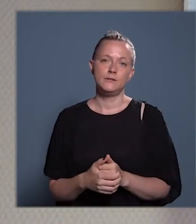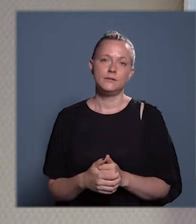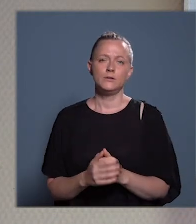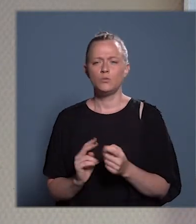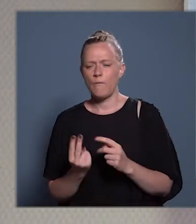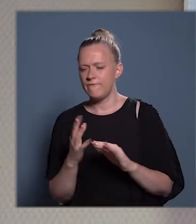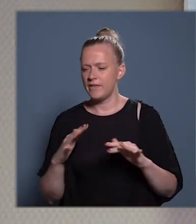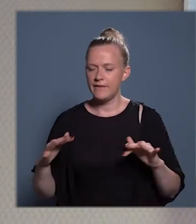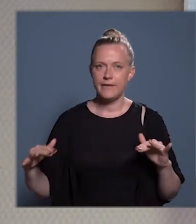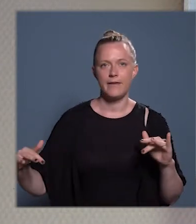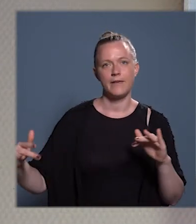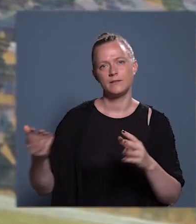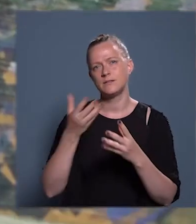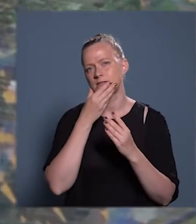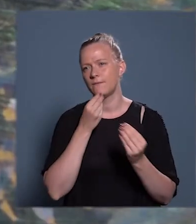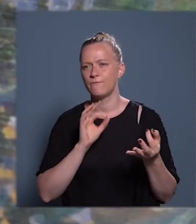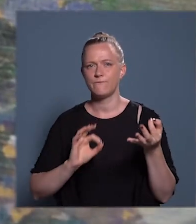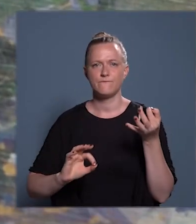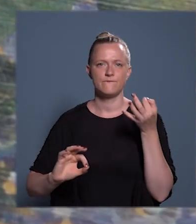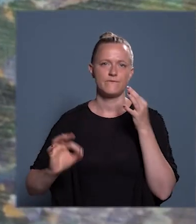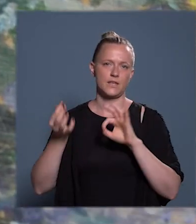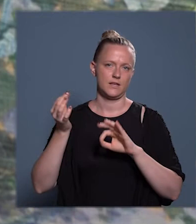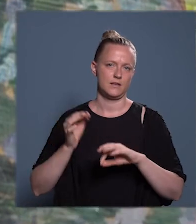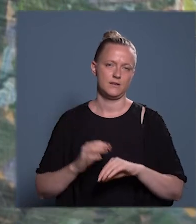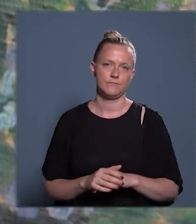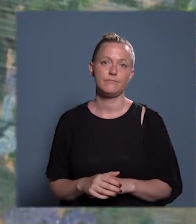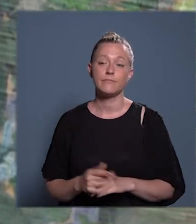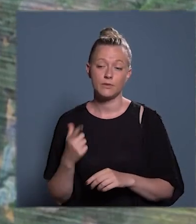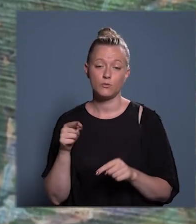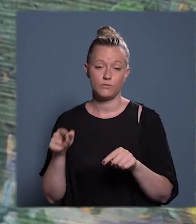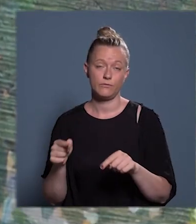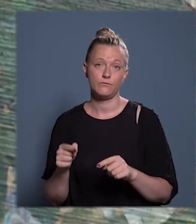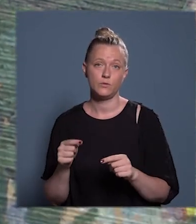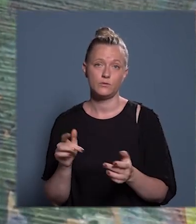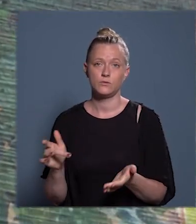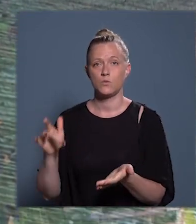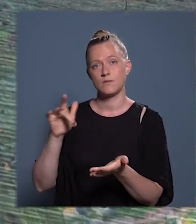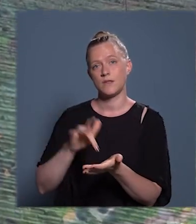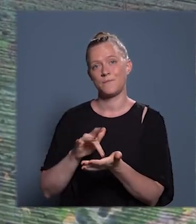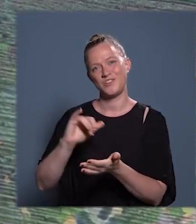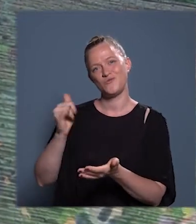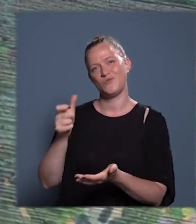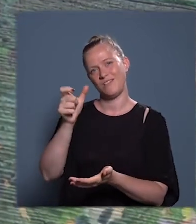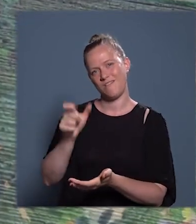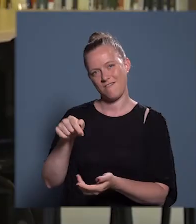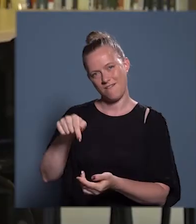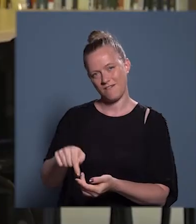növényekkel, nagyon szép fényel, ott volt a közepén a Júlia, egy